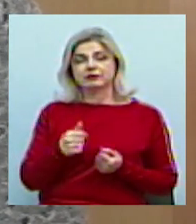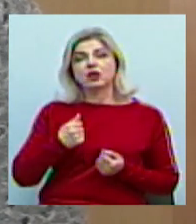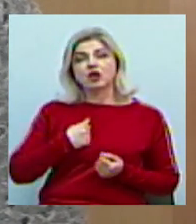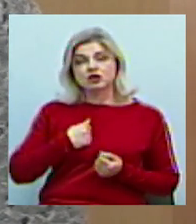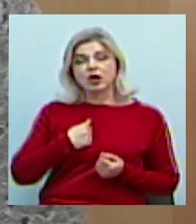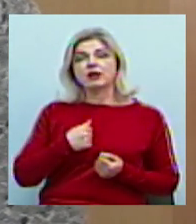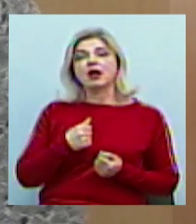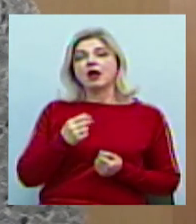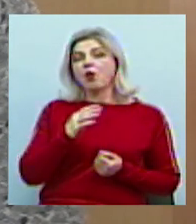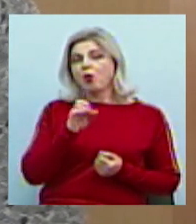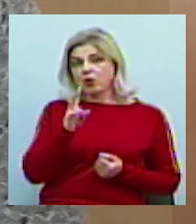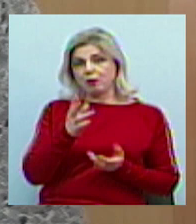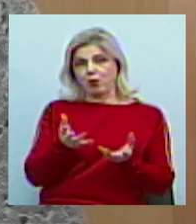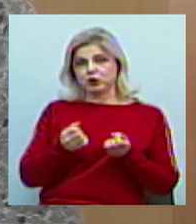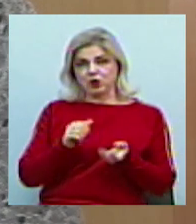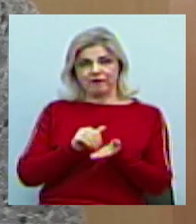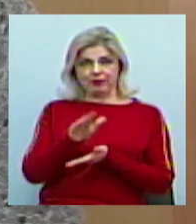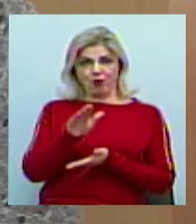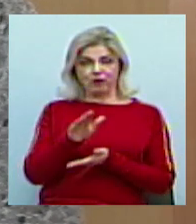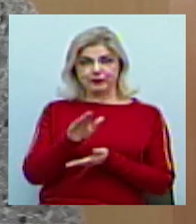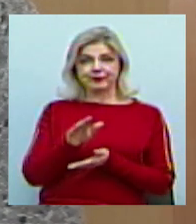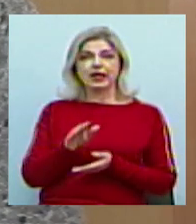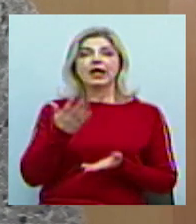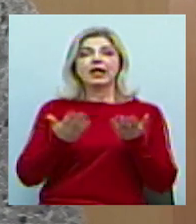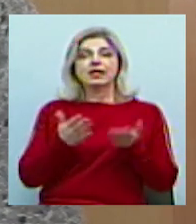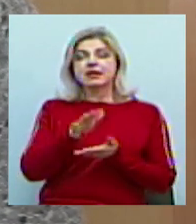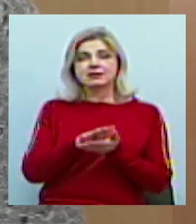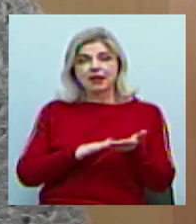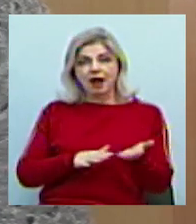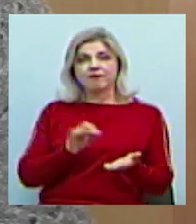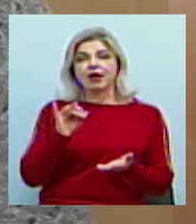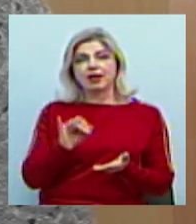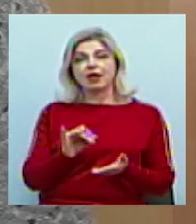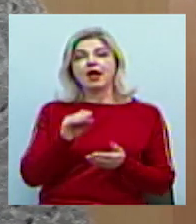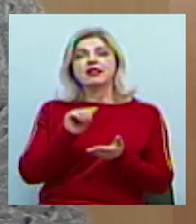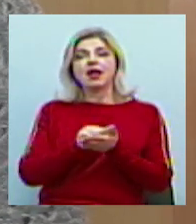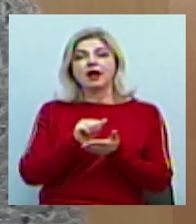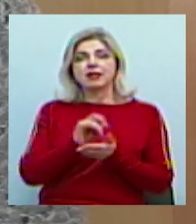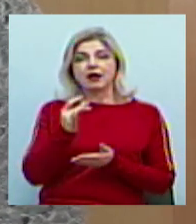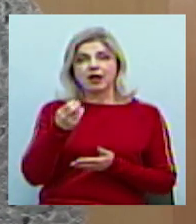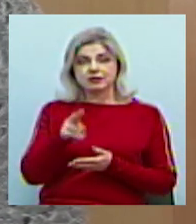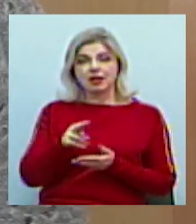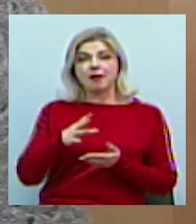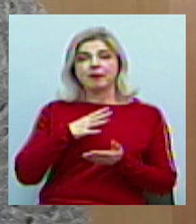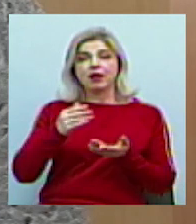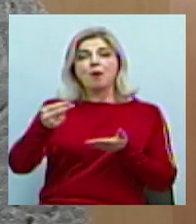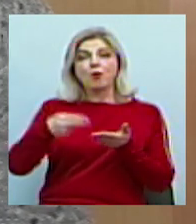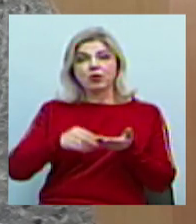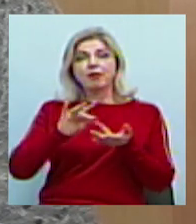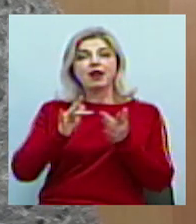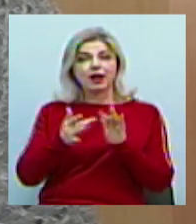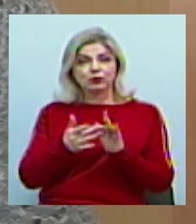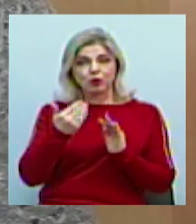жаль, отримує відмову. Також, якщо заява та декларація підписана електронним підписом